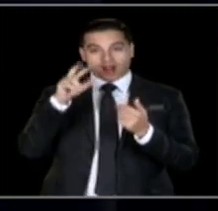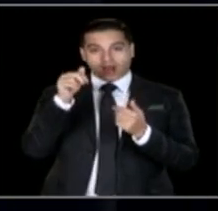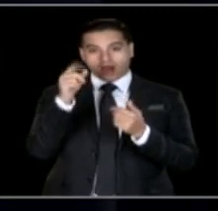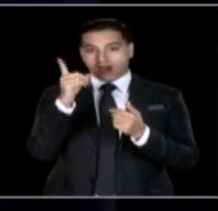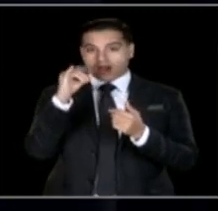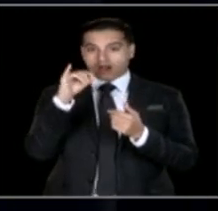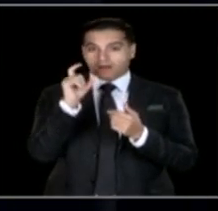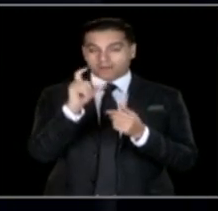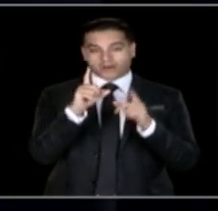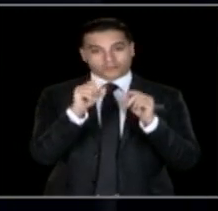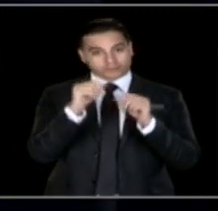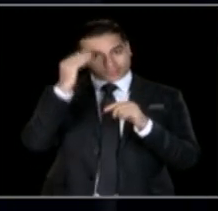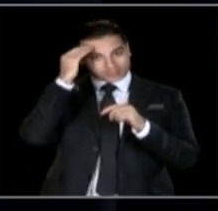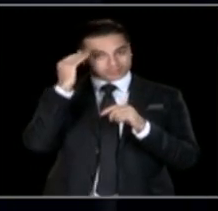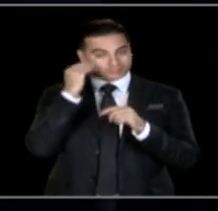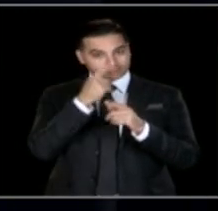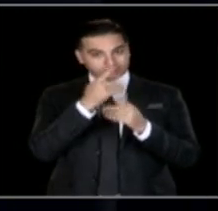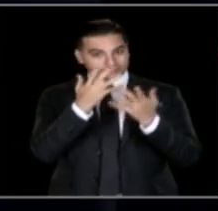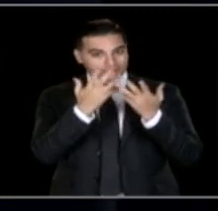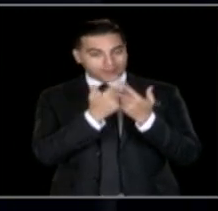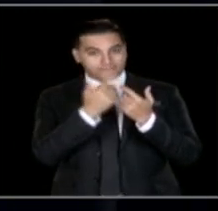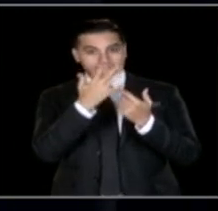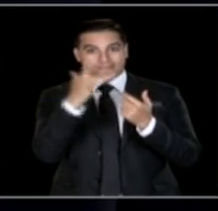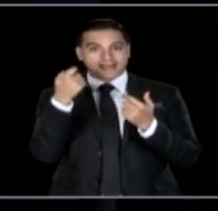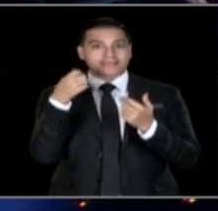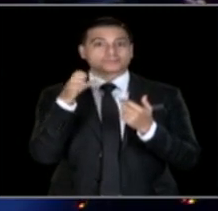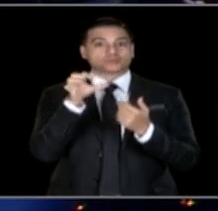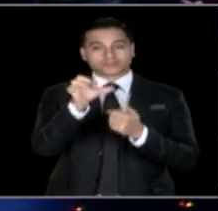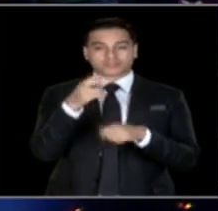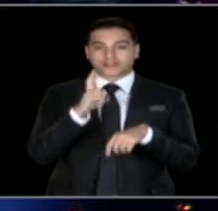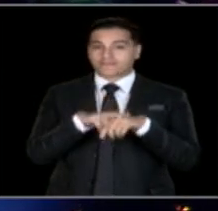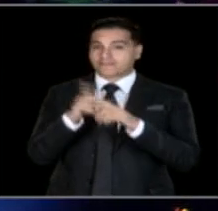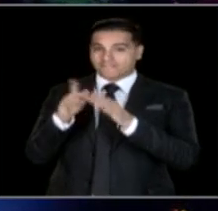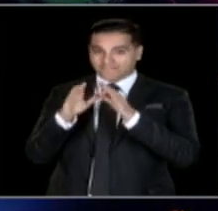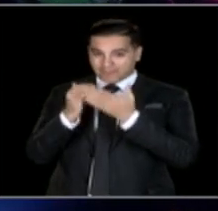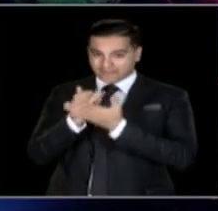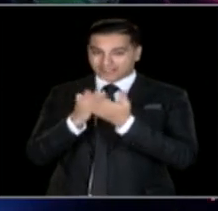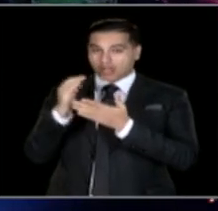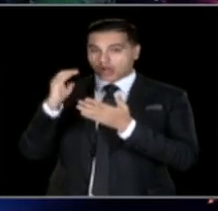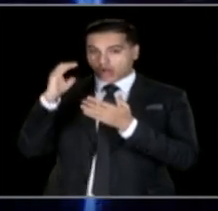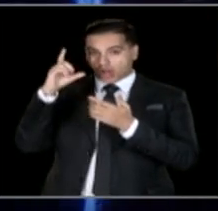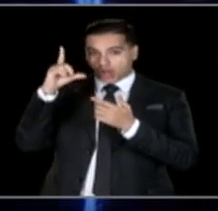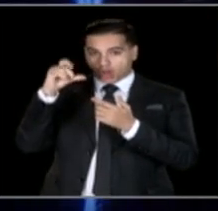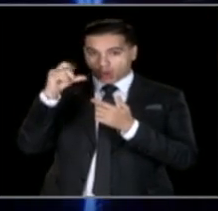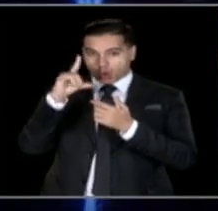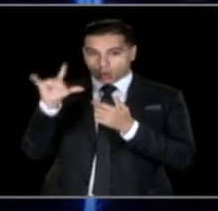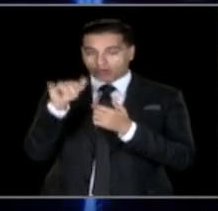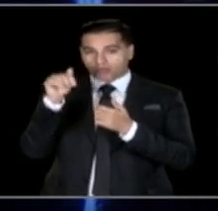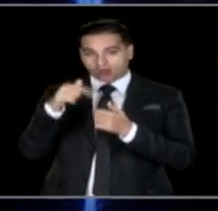متألقين 195 نقطة وفريق جلوري النهاردة مش